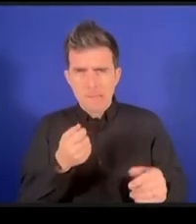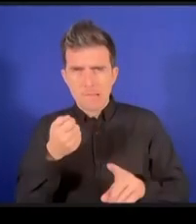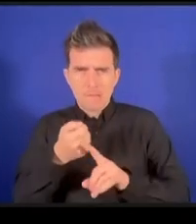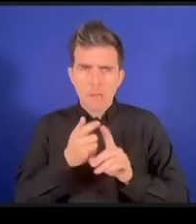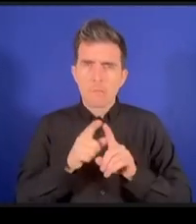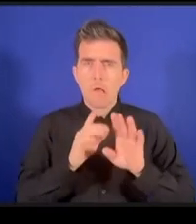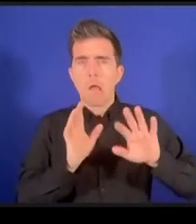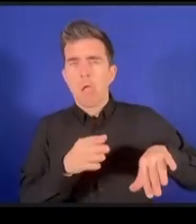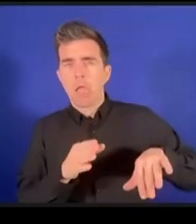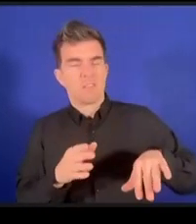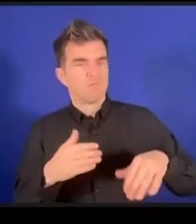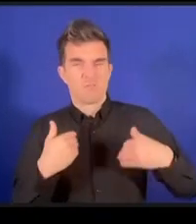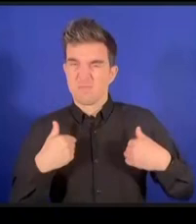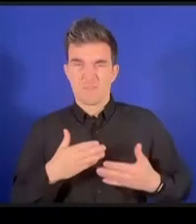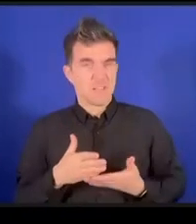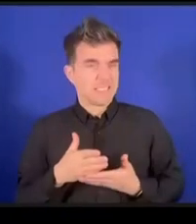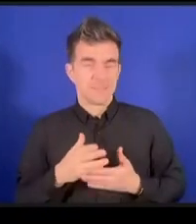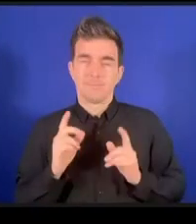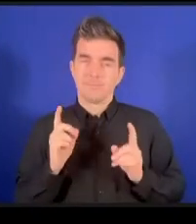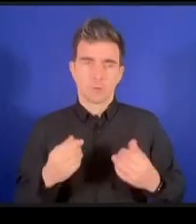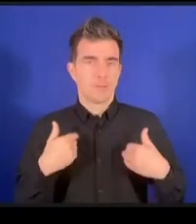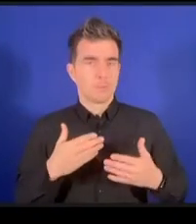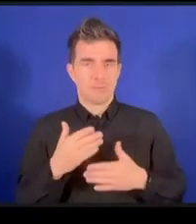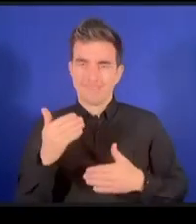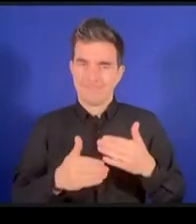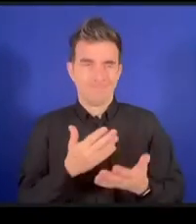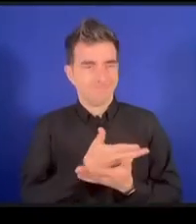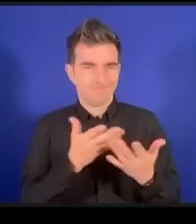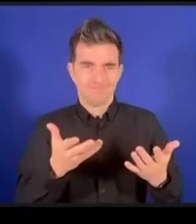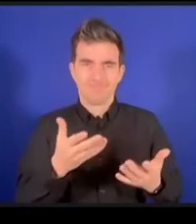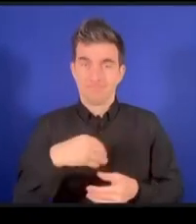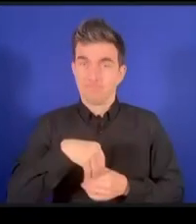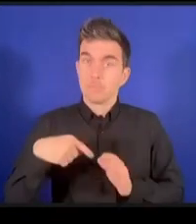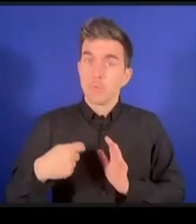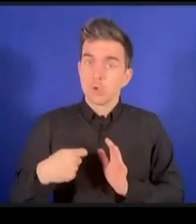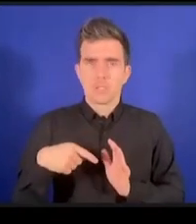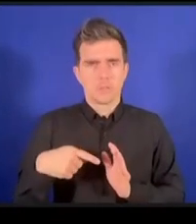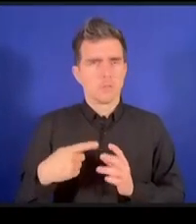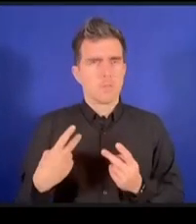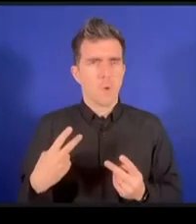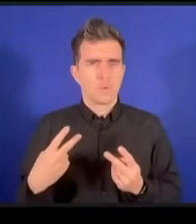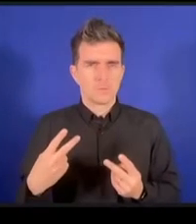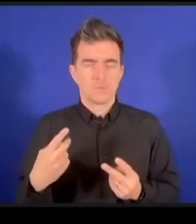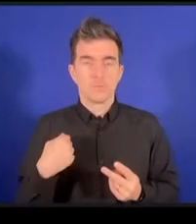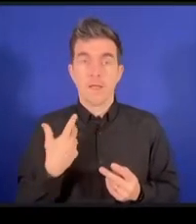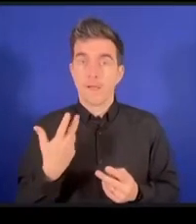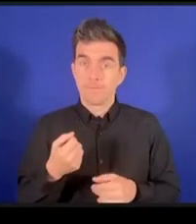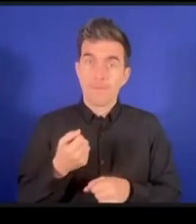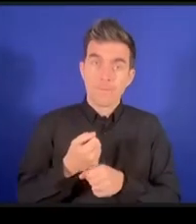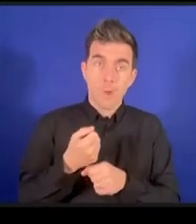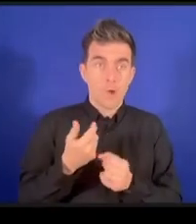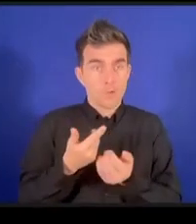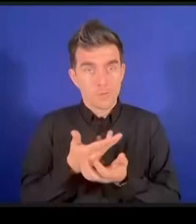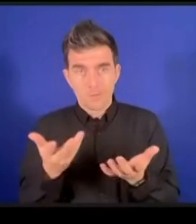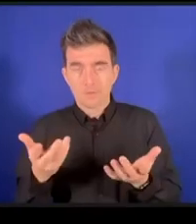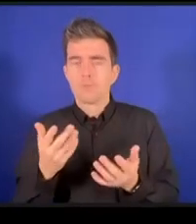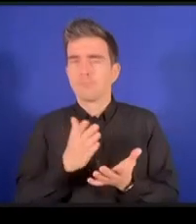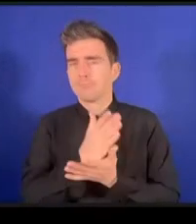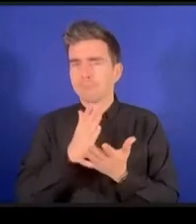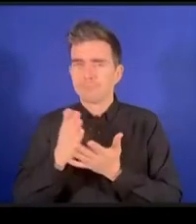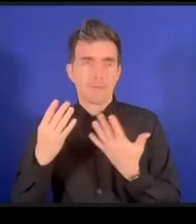по рабочим местам в девяти секторах и это обязательство которое зли на се в прошлом году второй доклад -